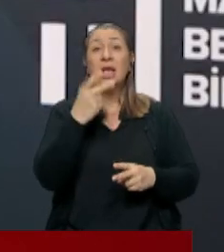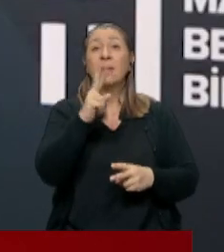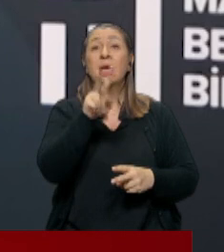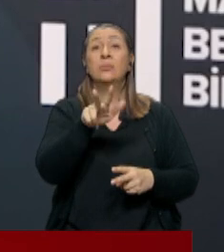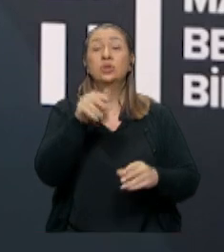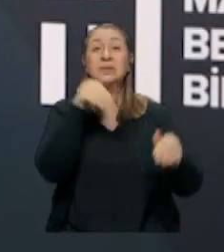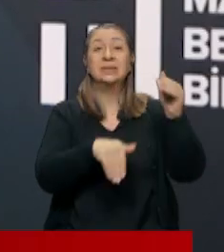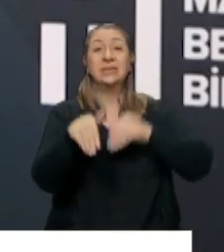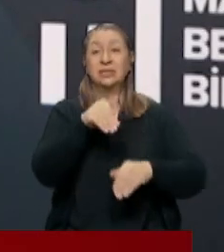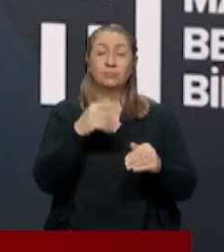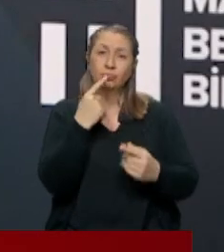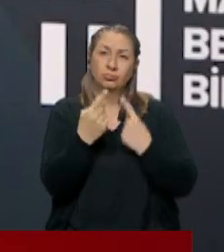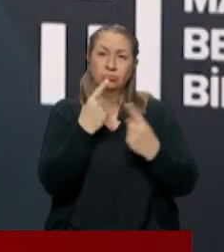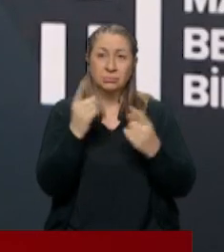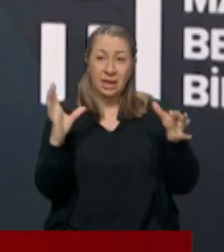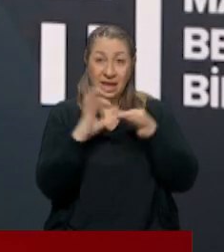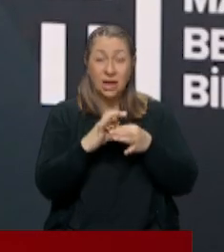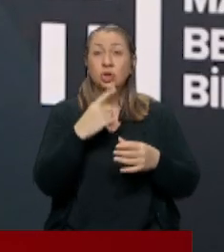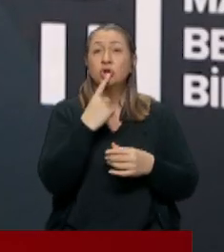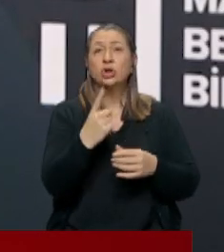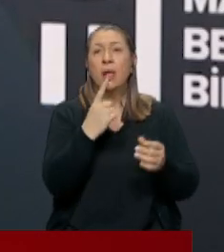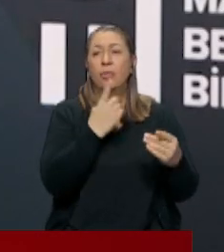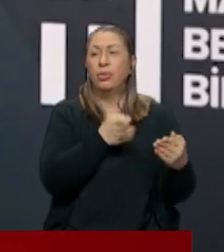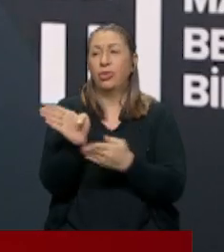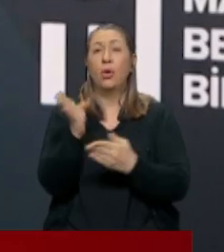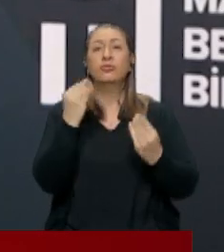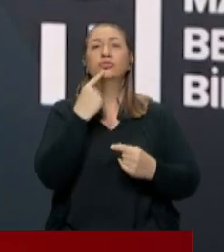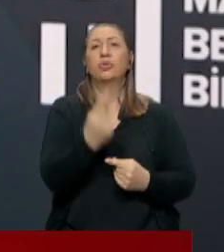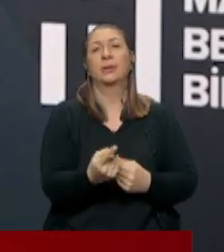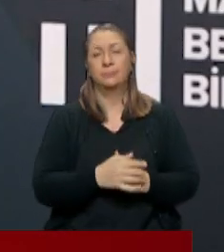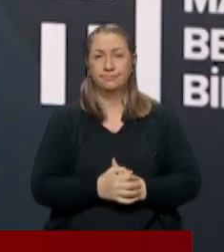2020/3 seçimlerine yönelik konuşması ile ilgili sözlerinin çarpıtıldığını söyledim